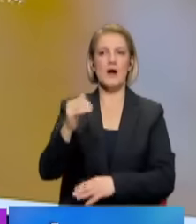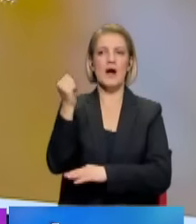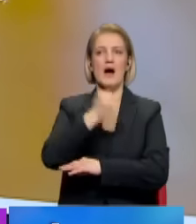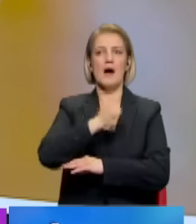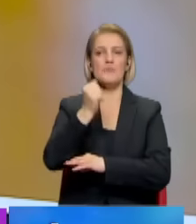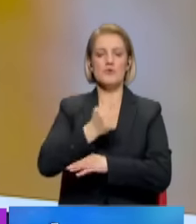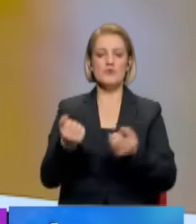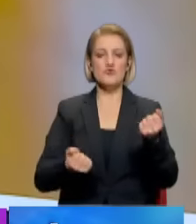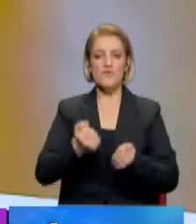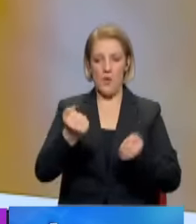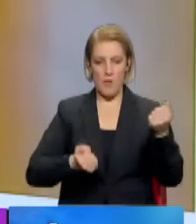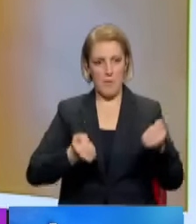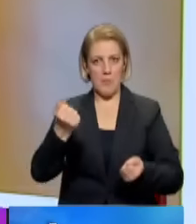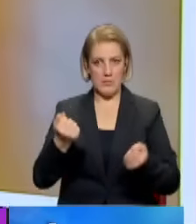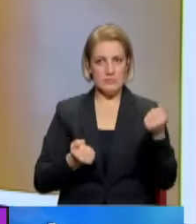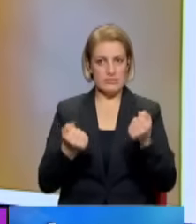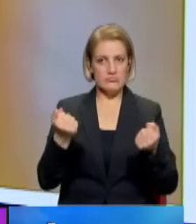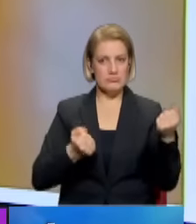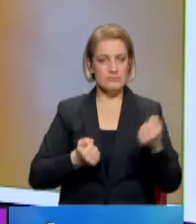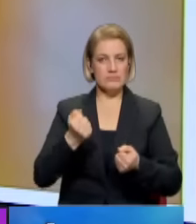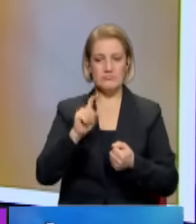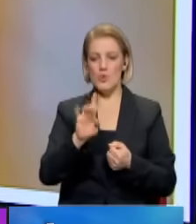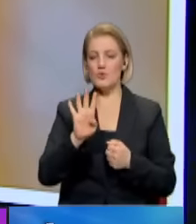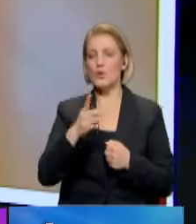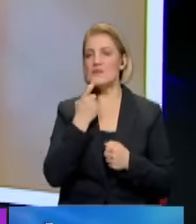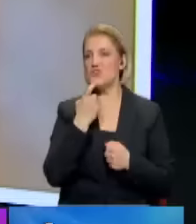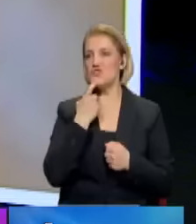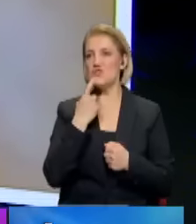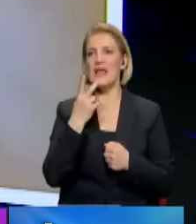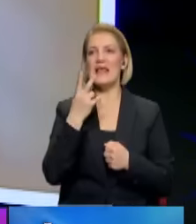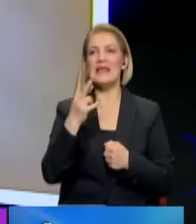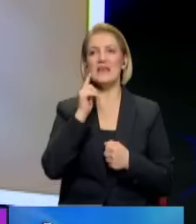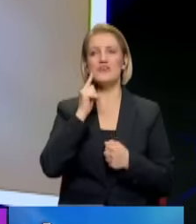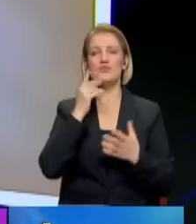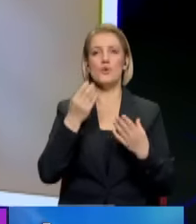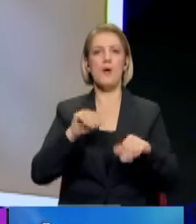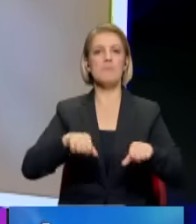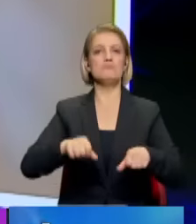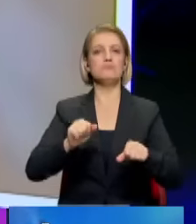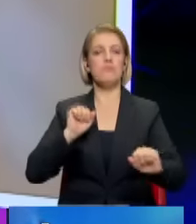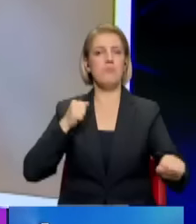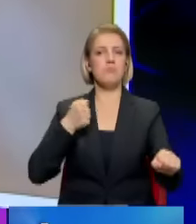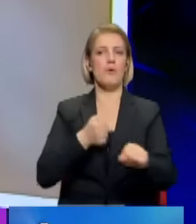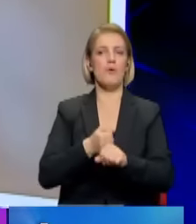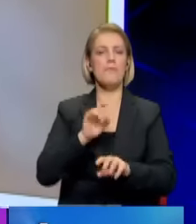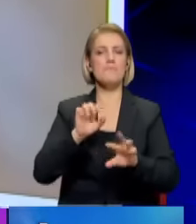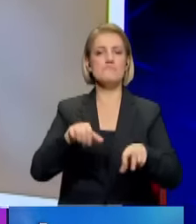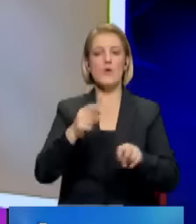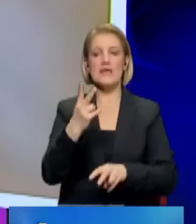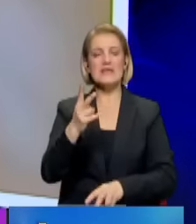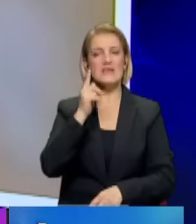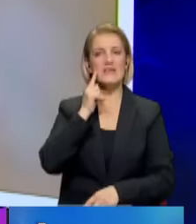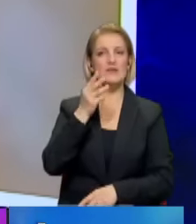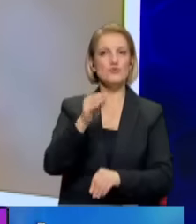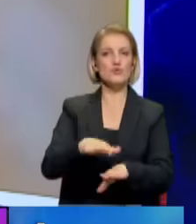kamyonun direksiyonunun başına geçti ve 14 yaşında iki kişinin bulunduğu motosiklete çarptı. Motosikletteki o